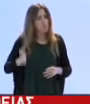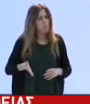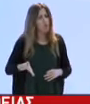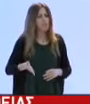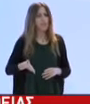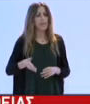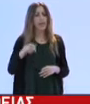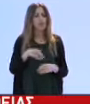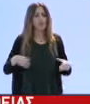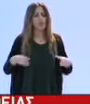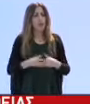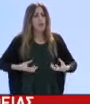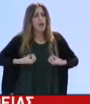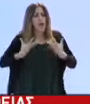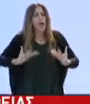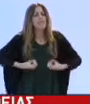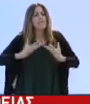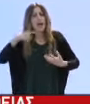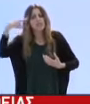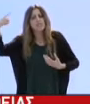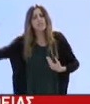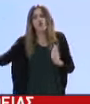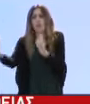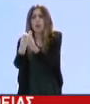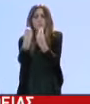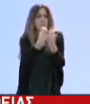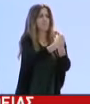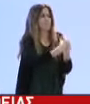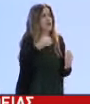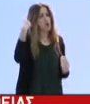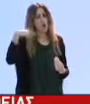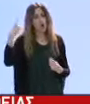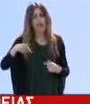μεγάλη μας πολιτική οικογένεια, η Νέα Δημοκρατία.